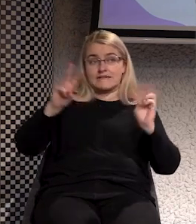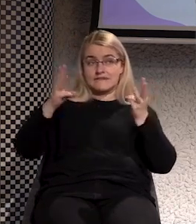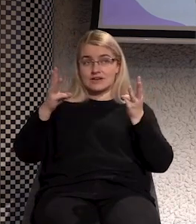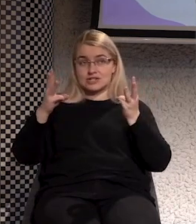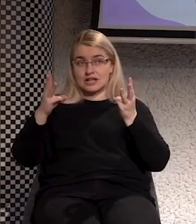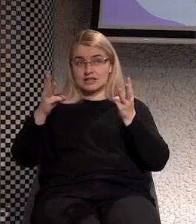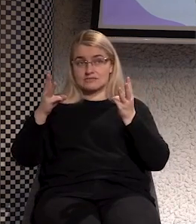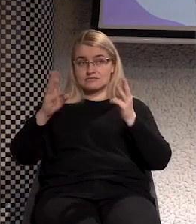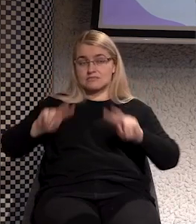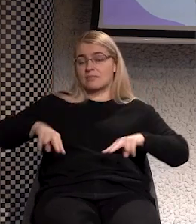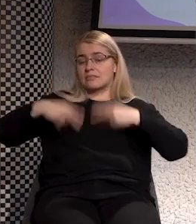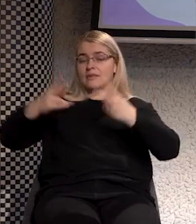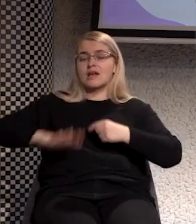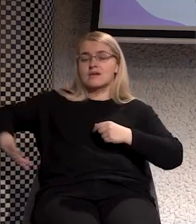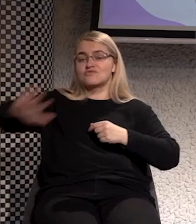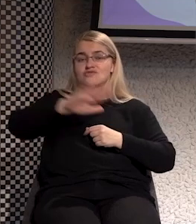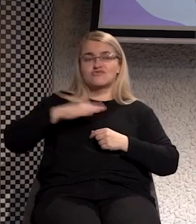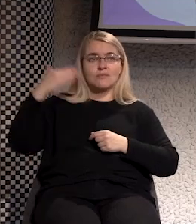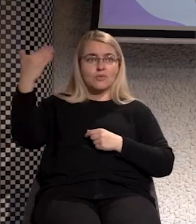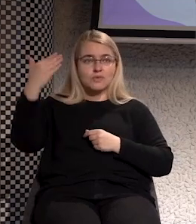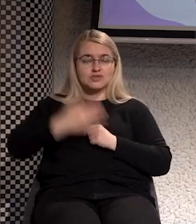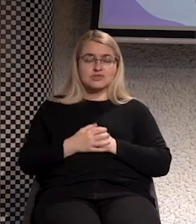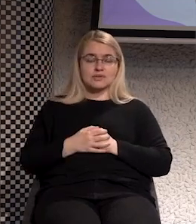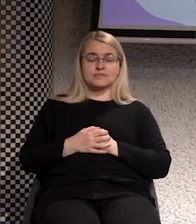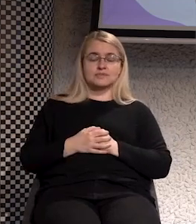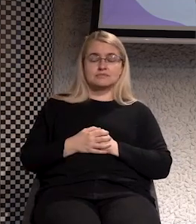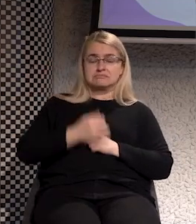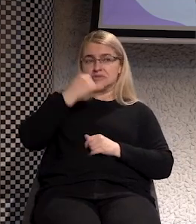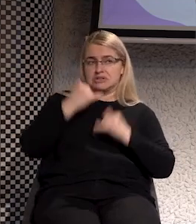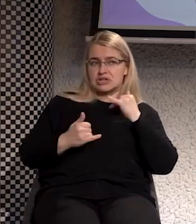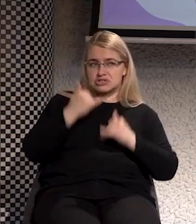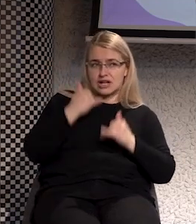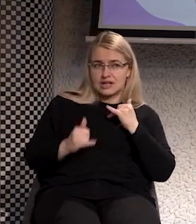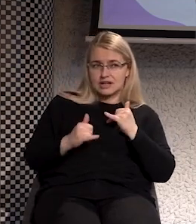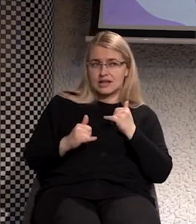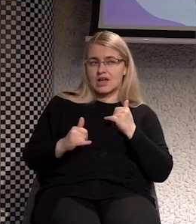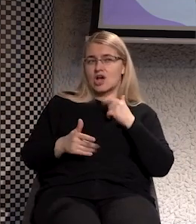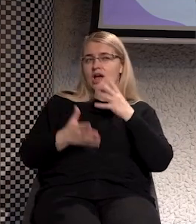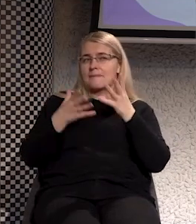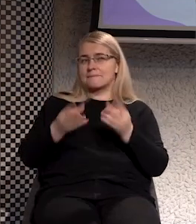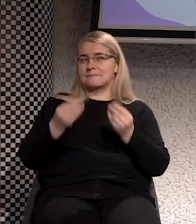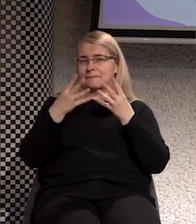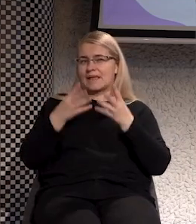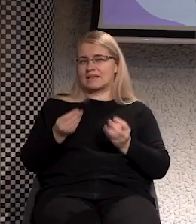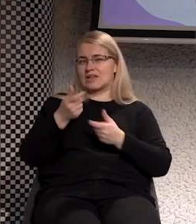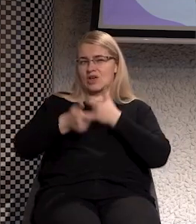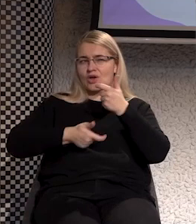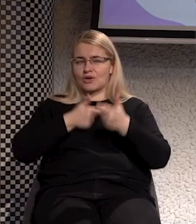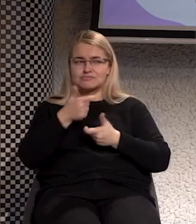na kontekst przestrzeni publicznej, jak się ją jakoś uplastycznia, uelastycznia i rzeczywiście